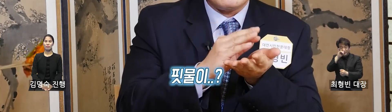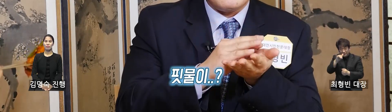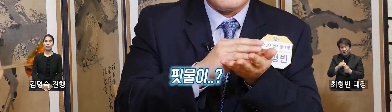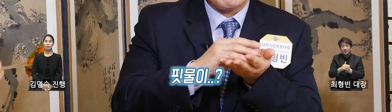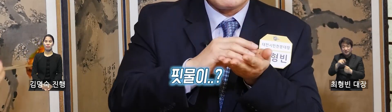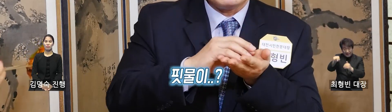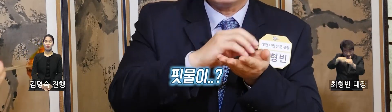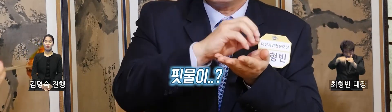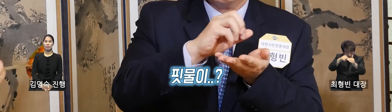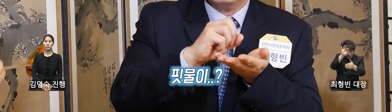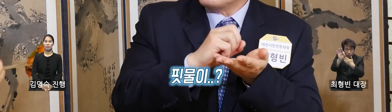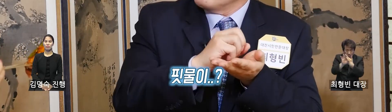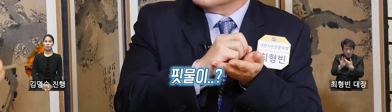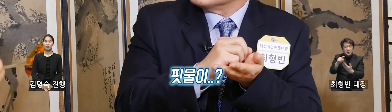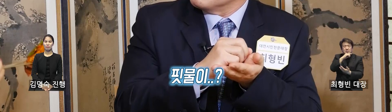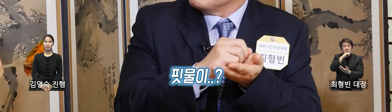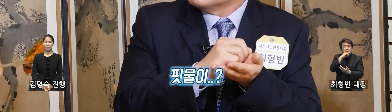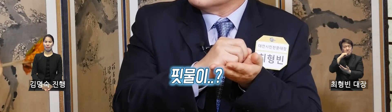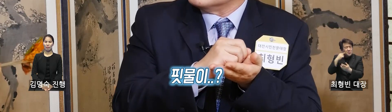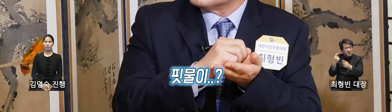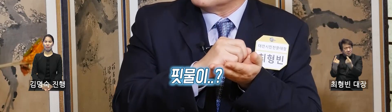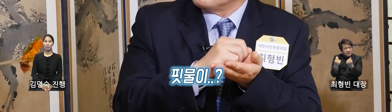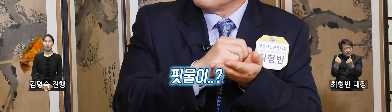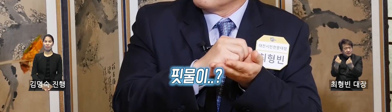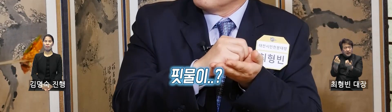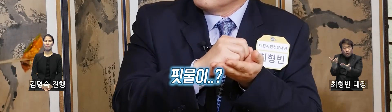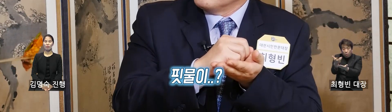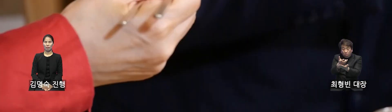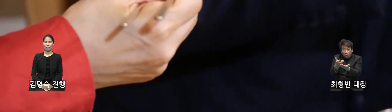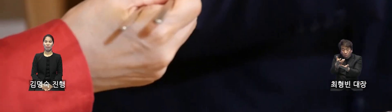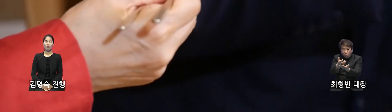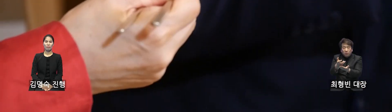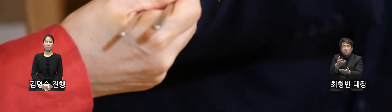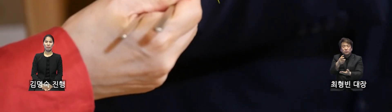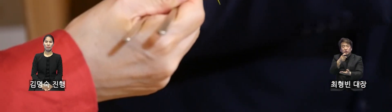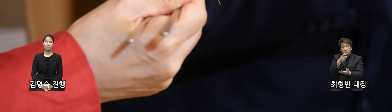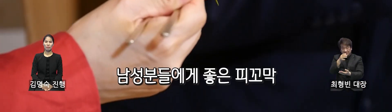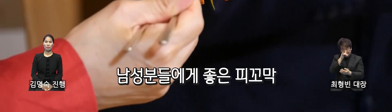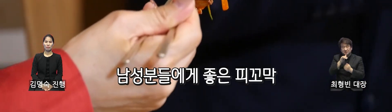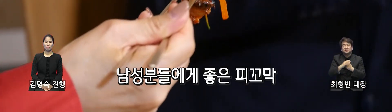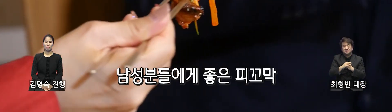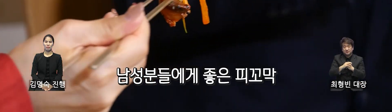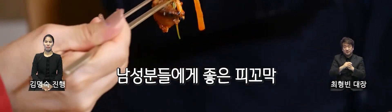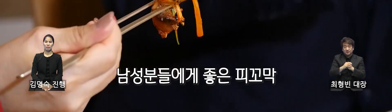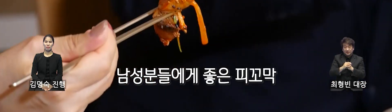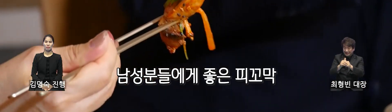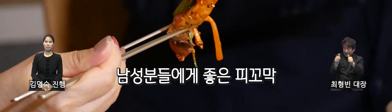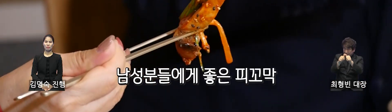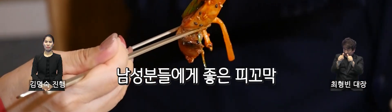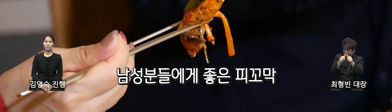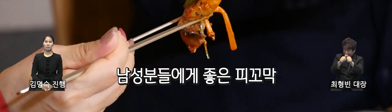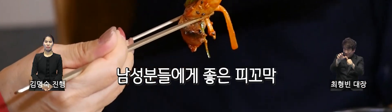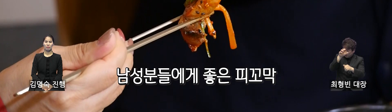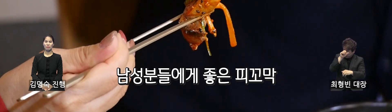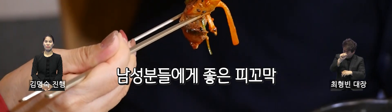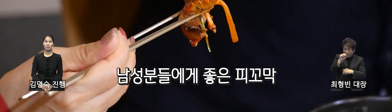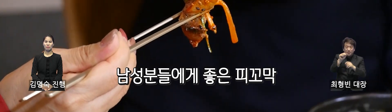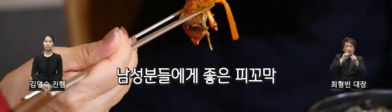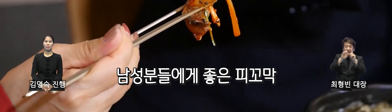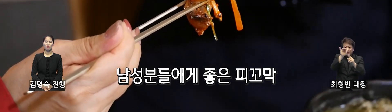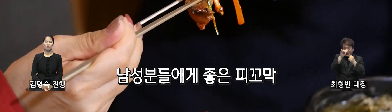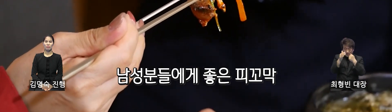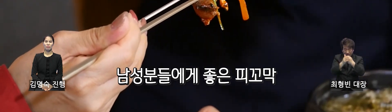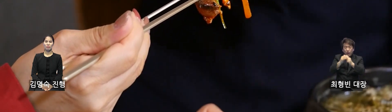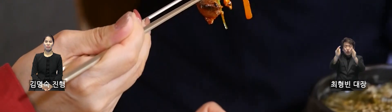안에 시체로 물이 고여 있어 핏물이 했잖아 예 그래서 이제 그 남자 분들한테 좋다고 해서 뭐 제가 전라도